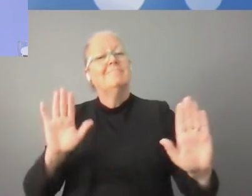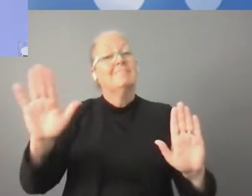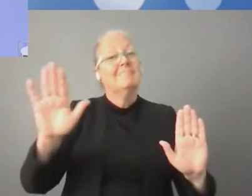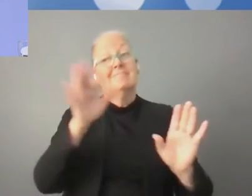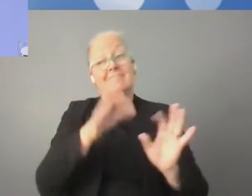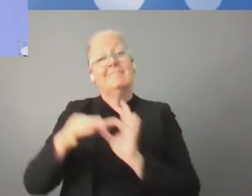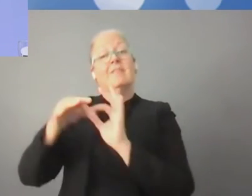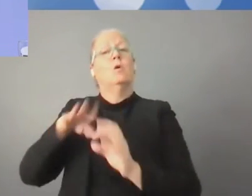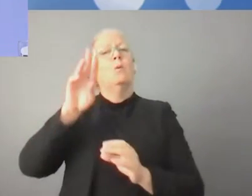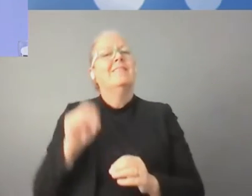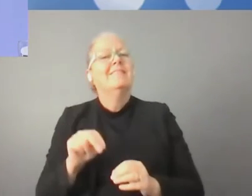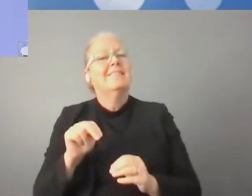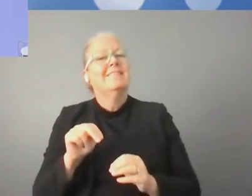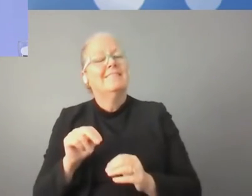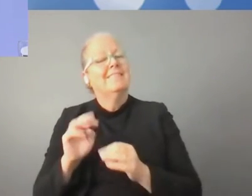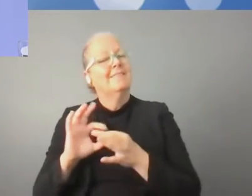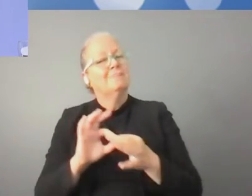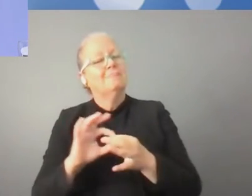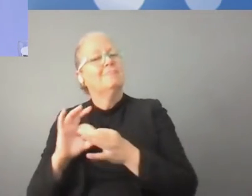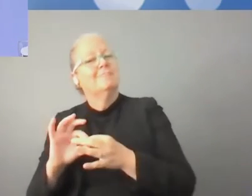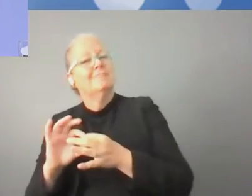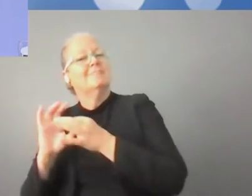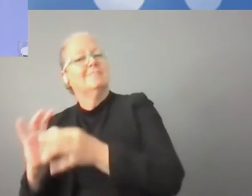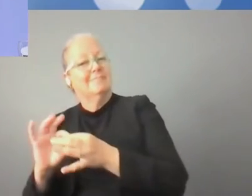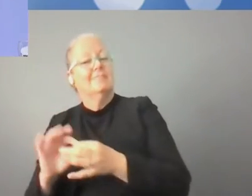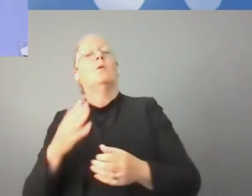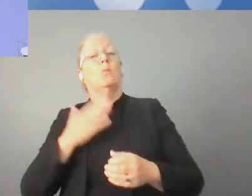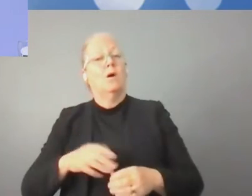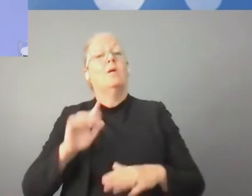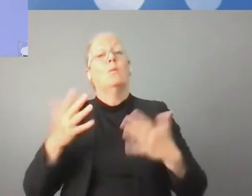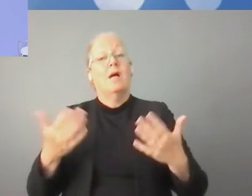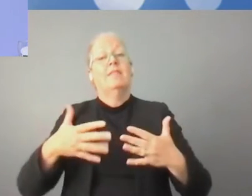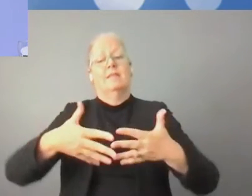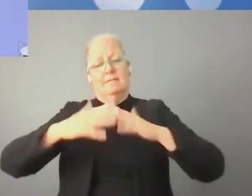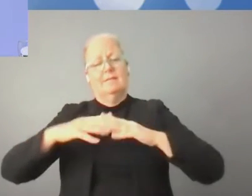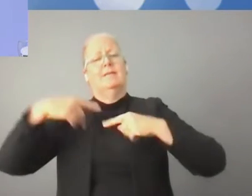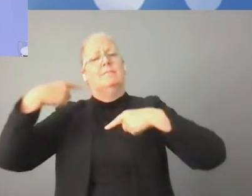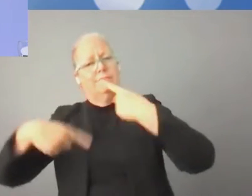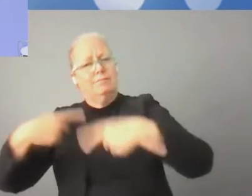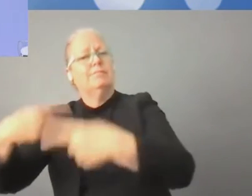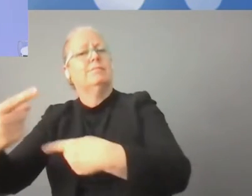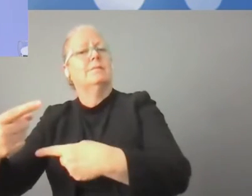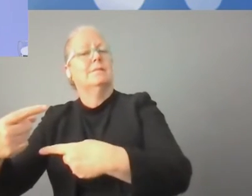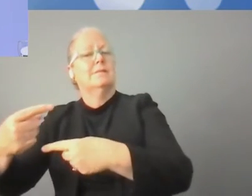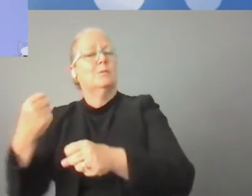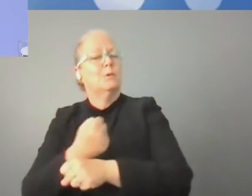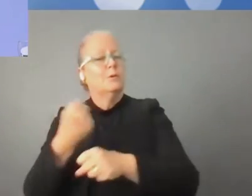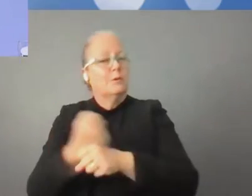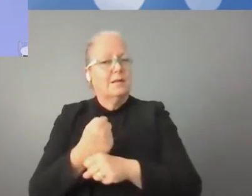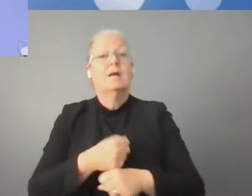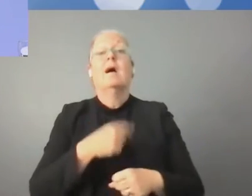интеллекта или Международный союз электросвязи также